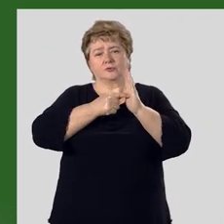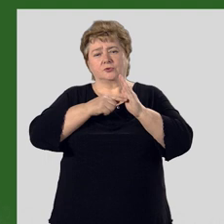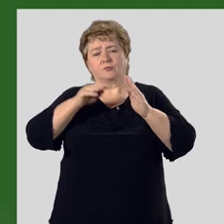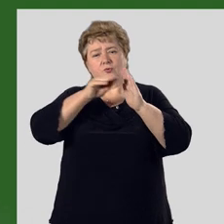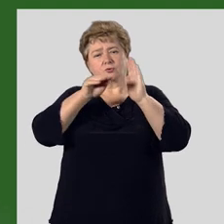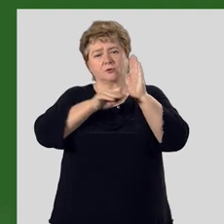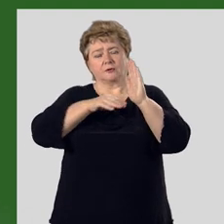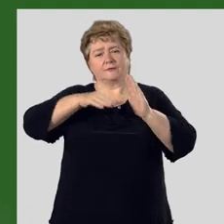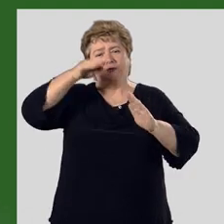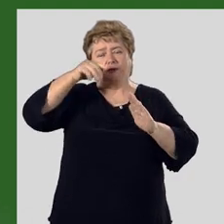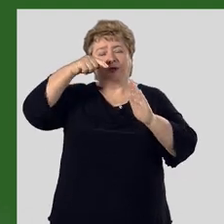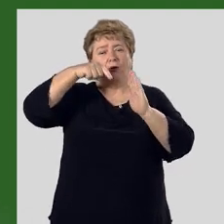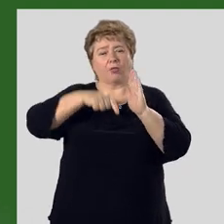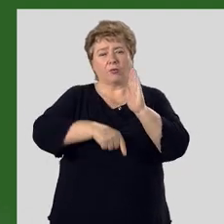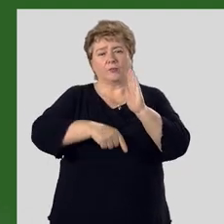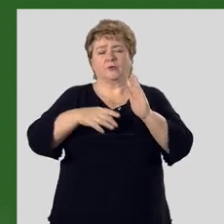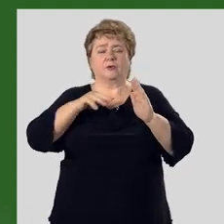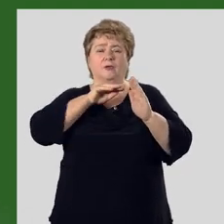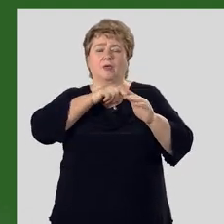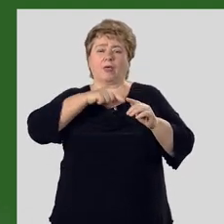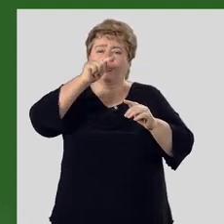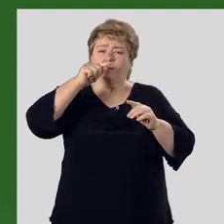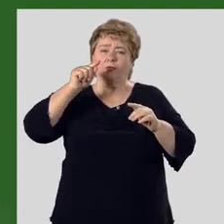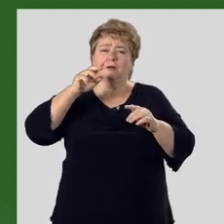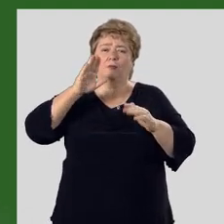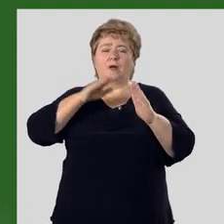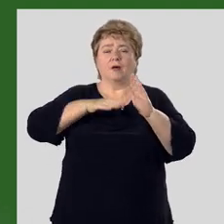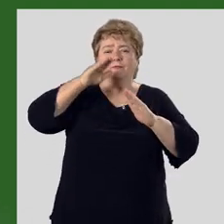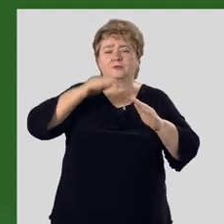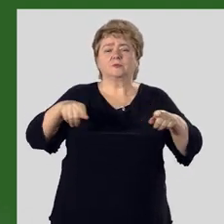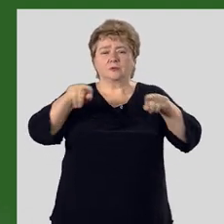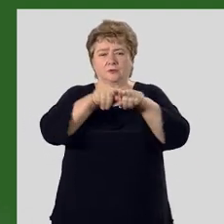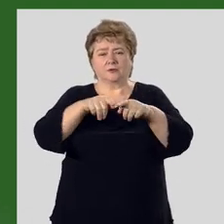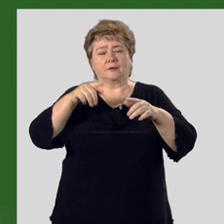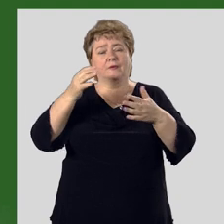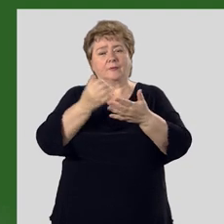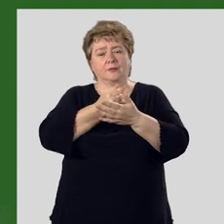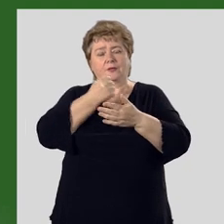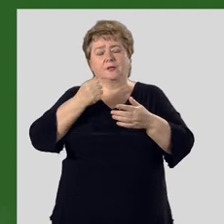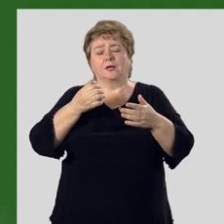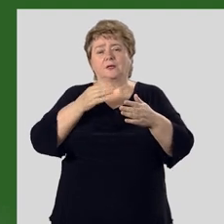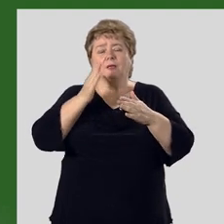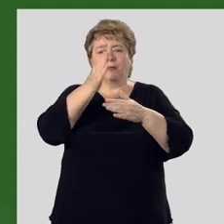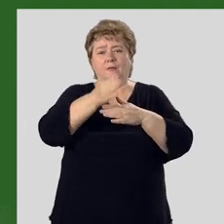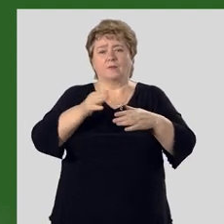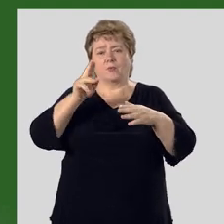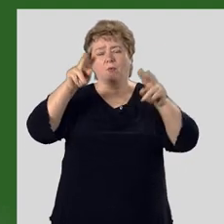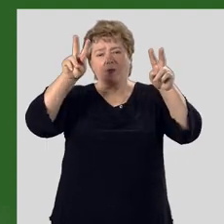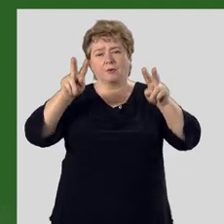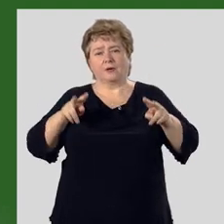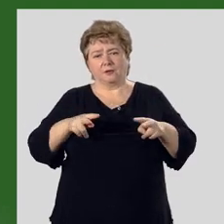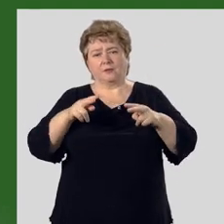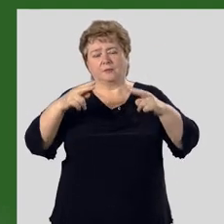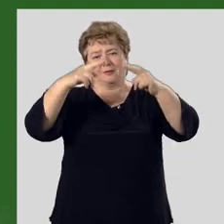по шкале высот и глубин и отметкам высот. А также научимся определять направления по параллелям